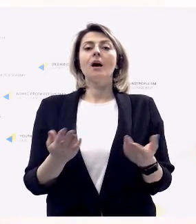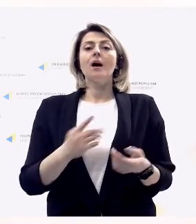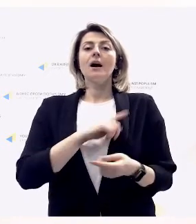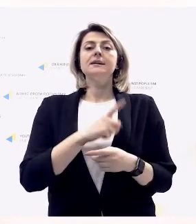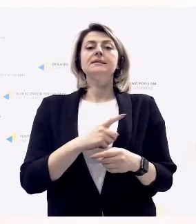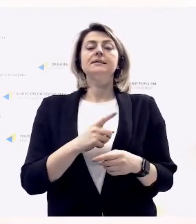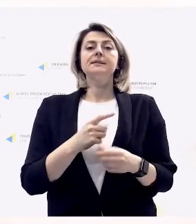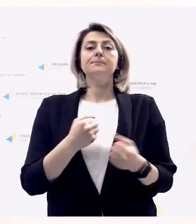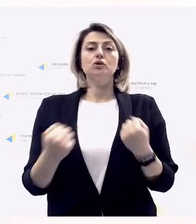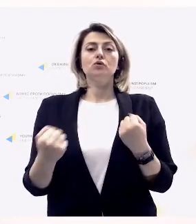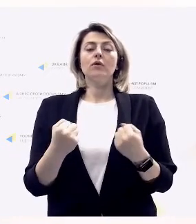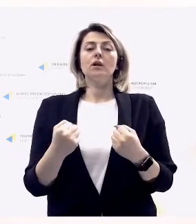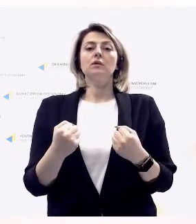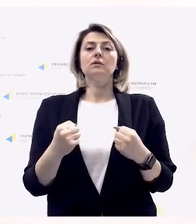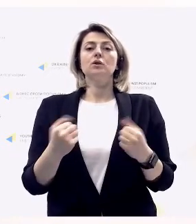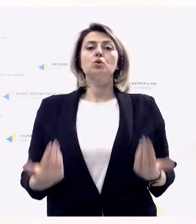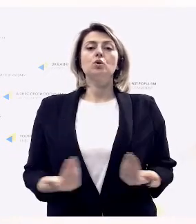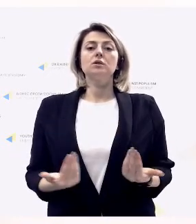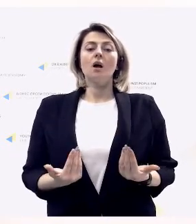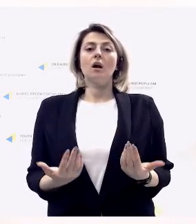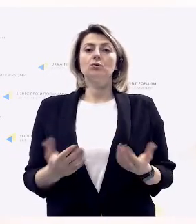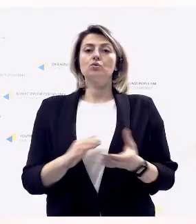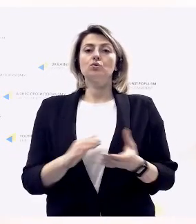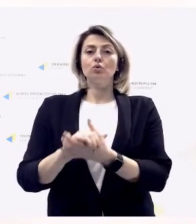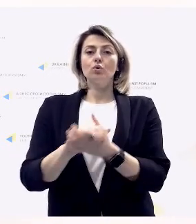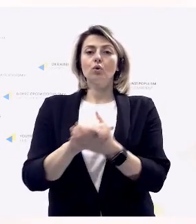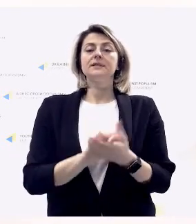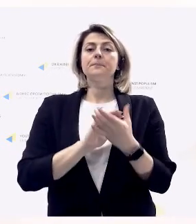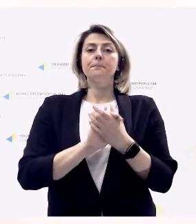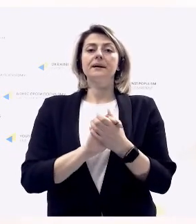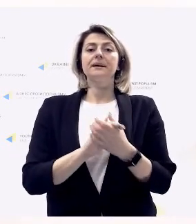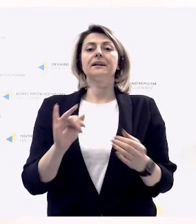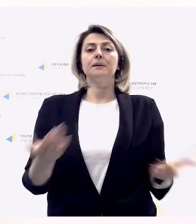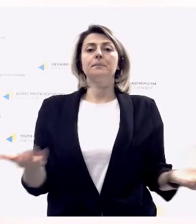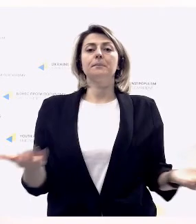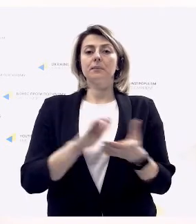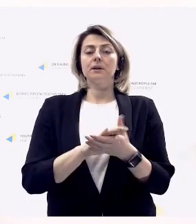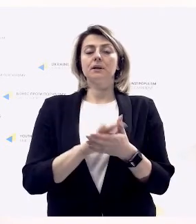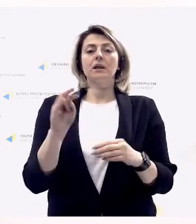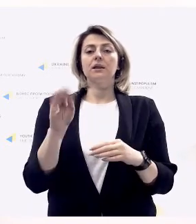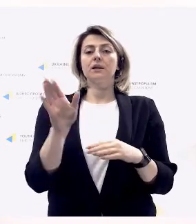зміцнювали соціальну згуртованість, мир і примирення, а не розділяли їх.